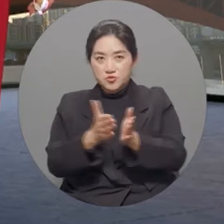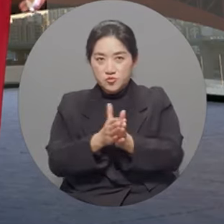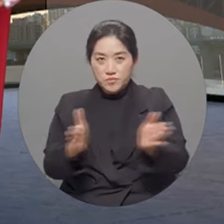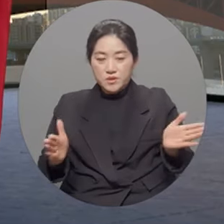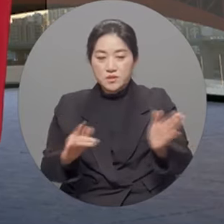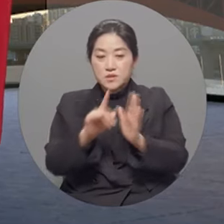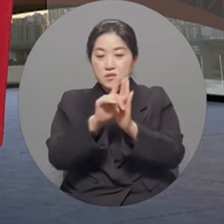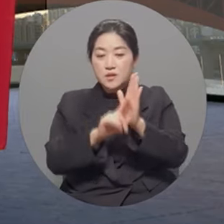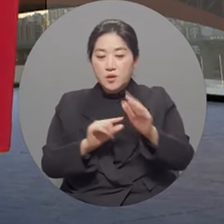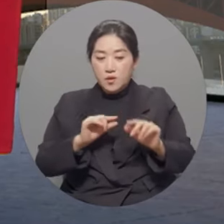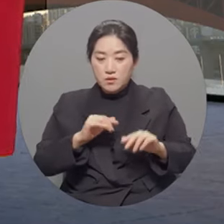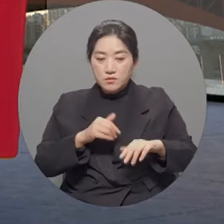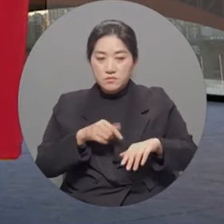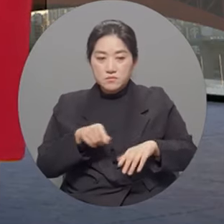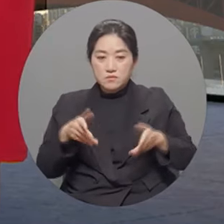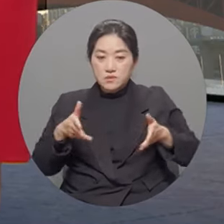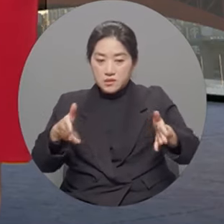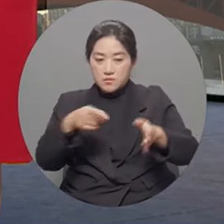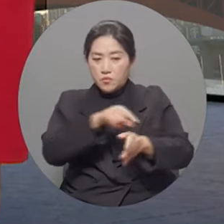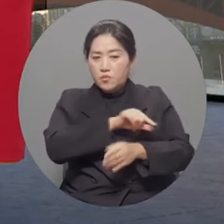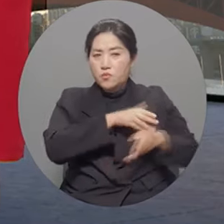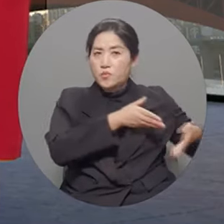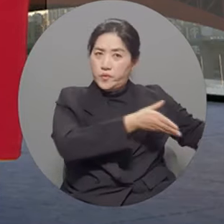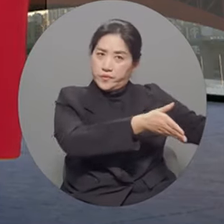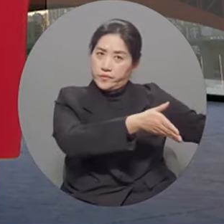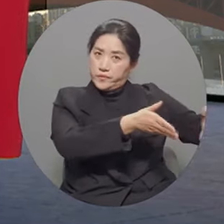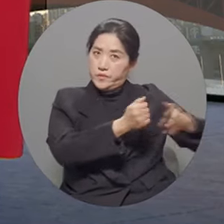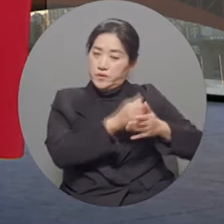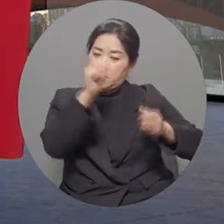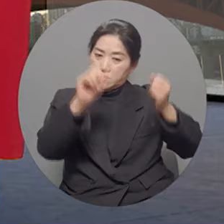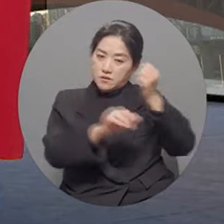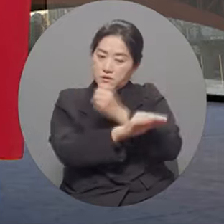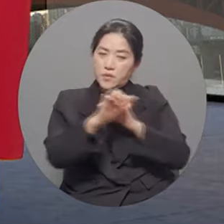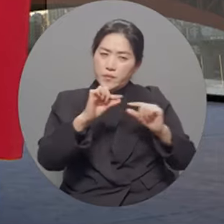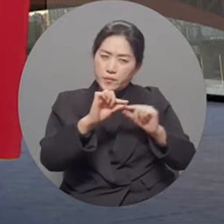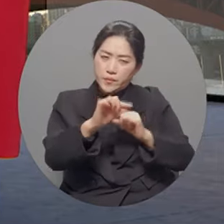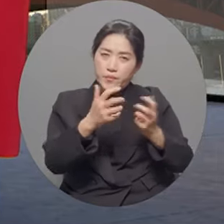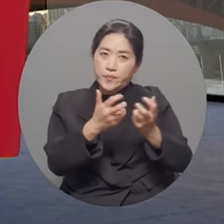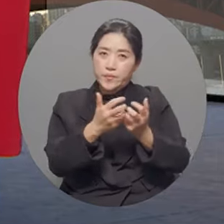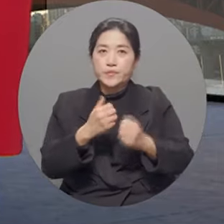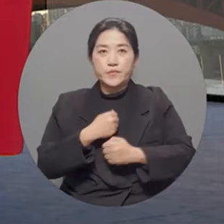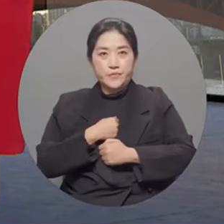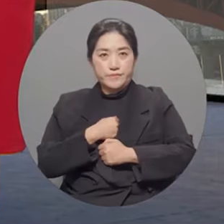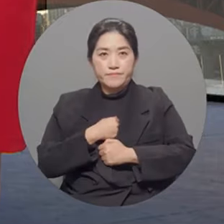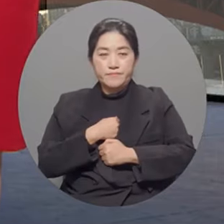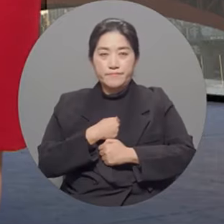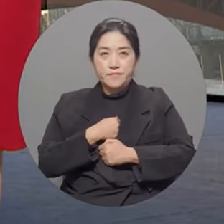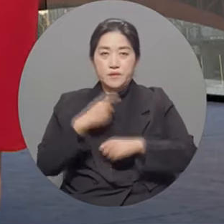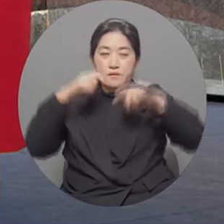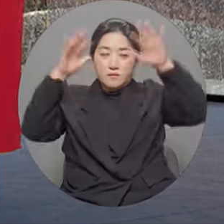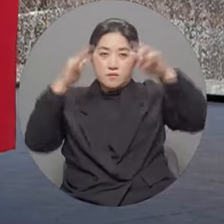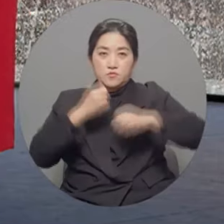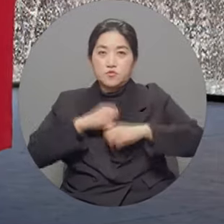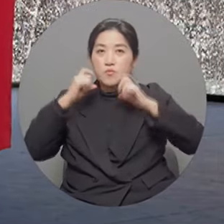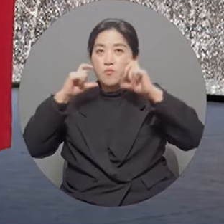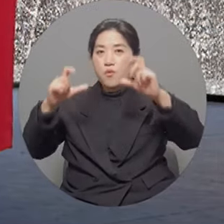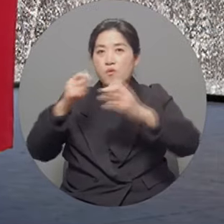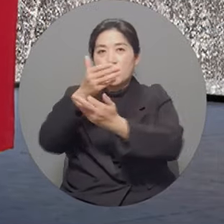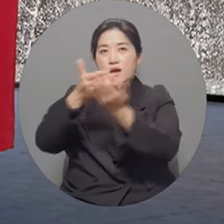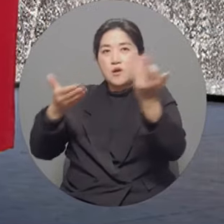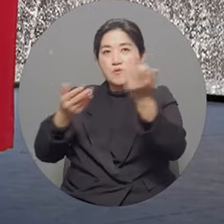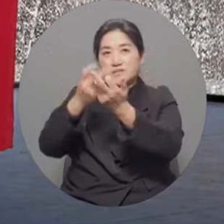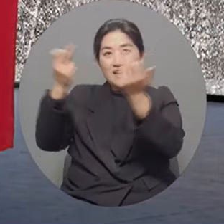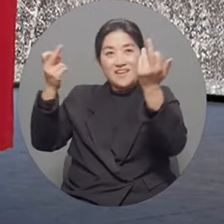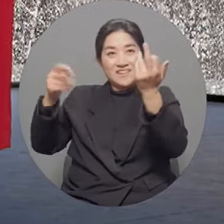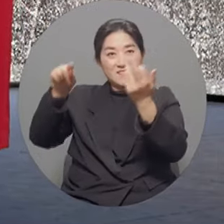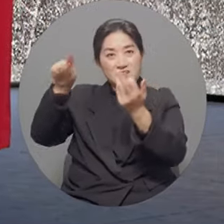낮은 이면도로나 그늘진 도로에서는 살얼음이 나타나는 곳이 많겠습니다. 한편 대설주의보가 내려진 이 강원